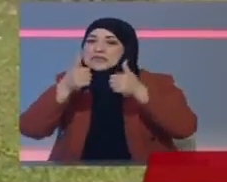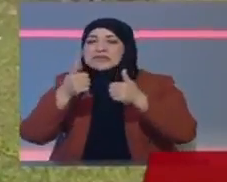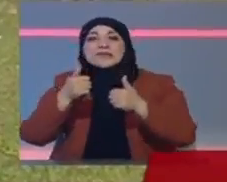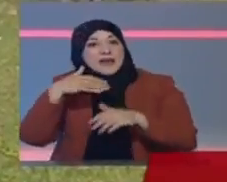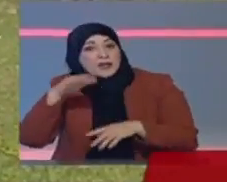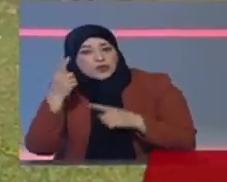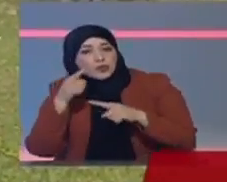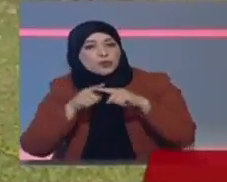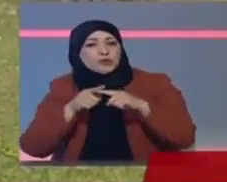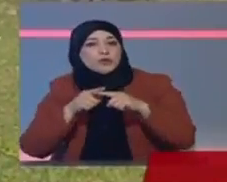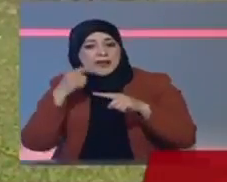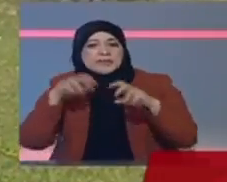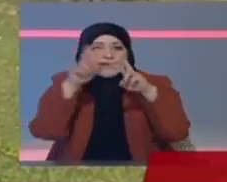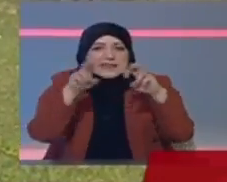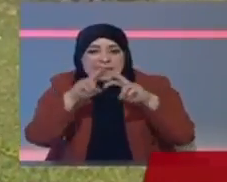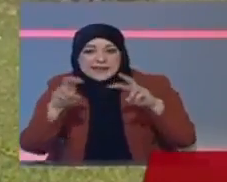كلو جو على